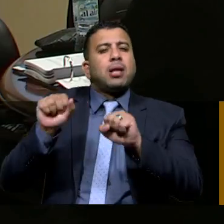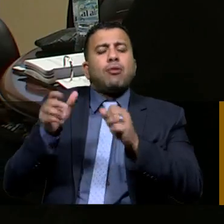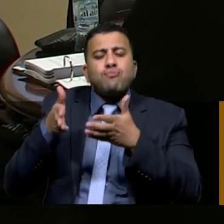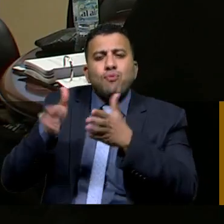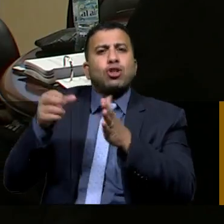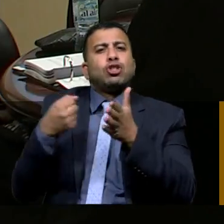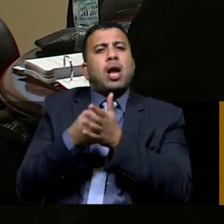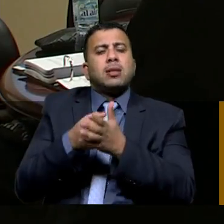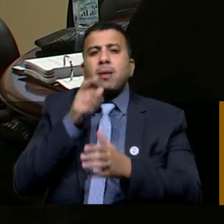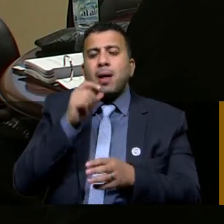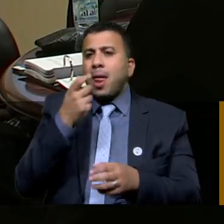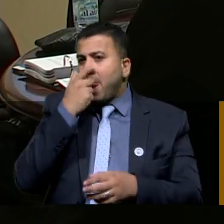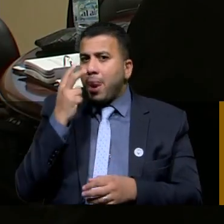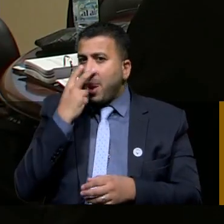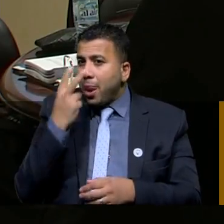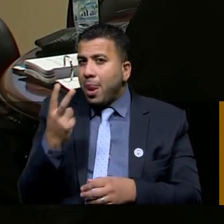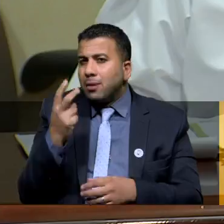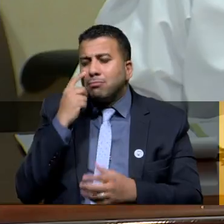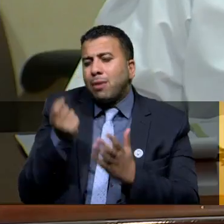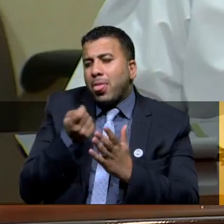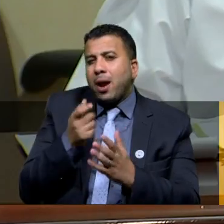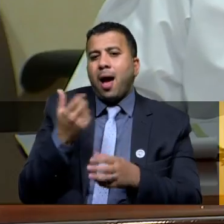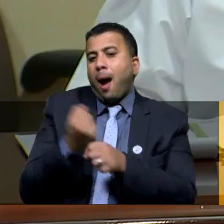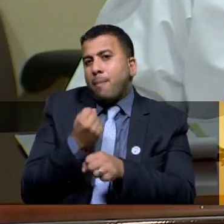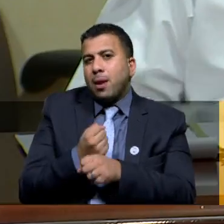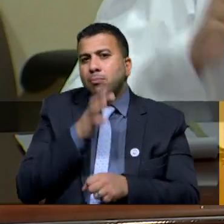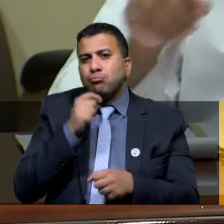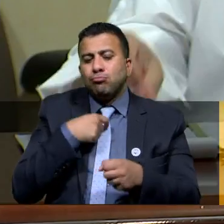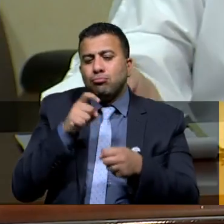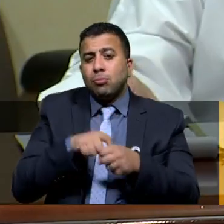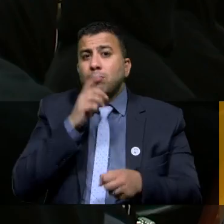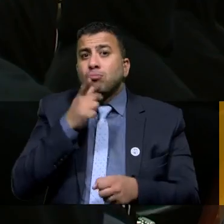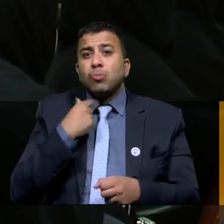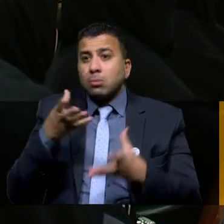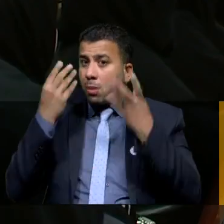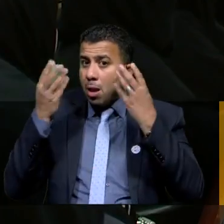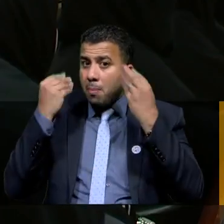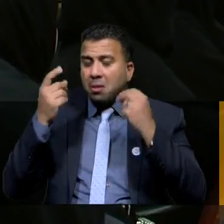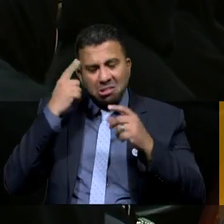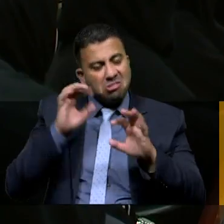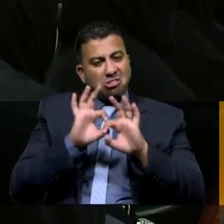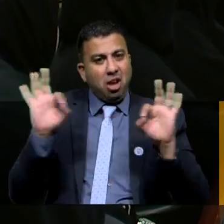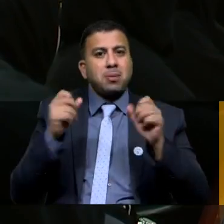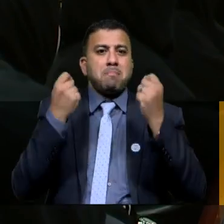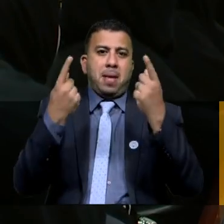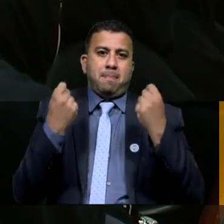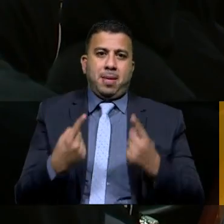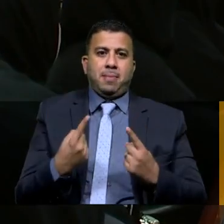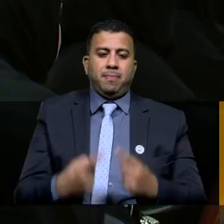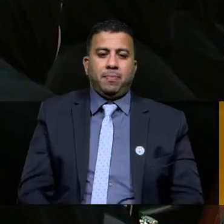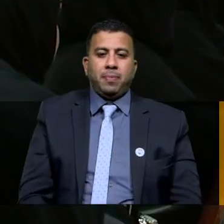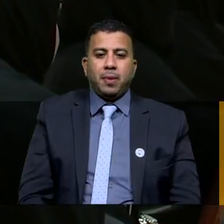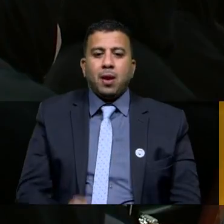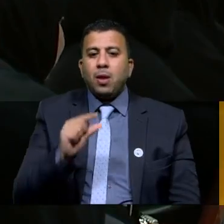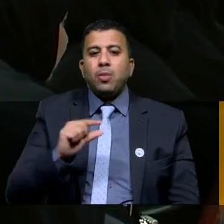الجانبين النظري والعملي، بحيث يتخرج المنتسب ملما بكافة المعلومات.